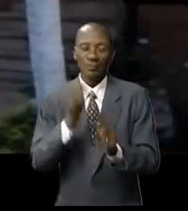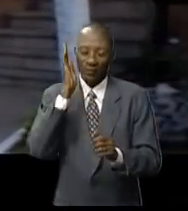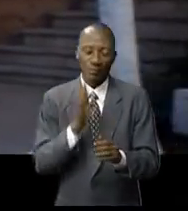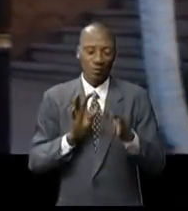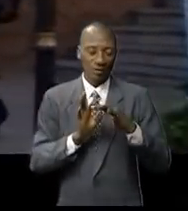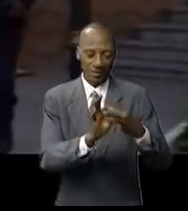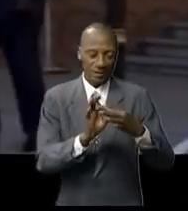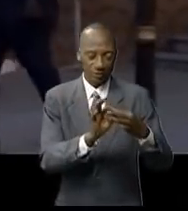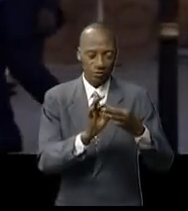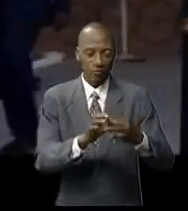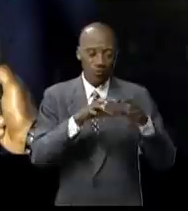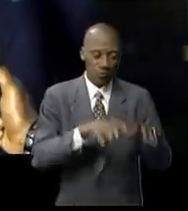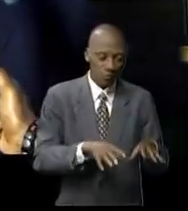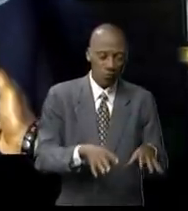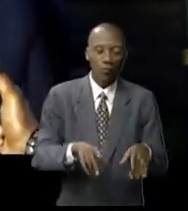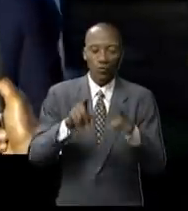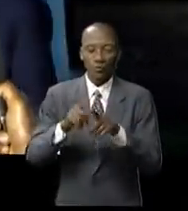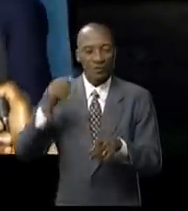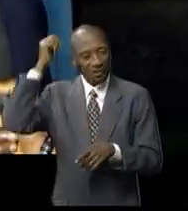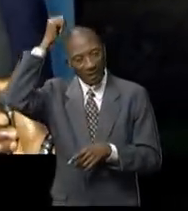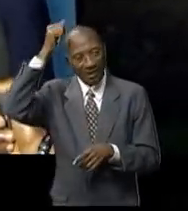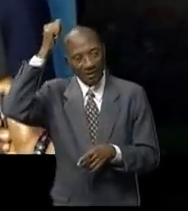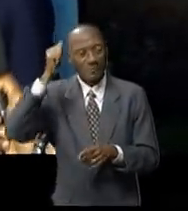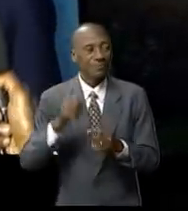bilatérales entre les deux pays.